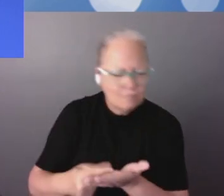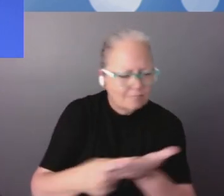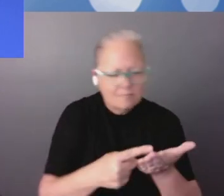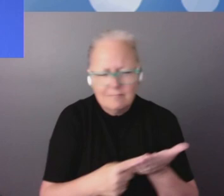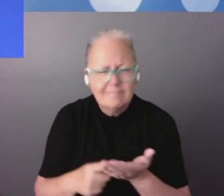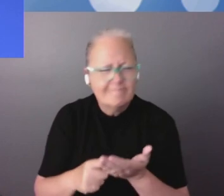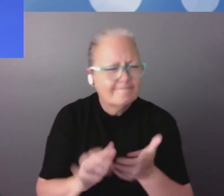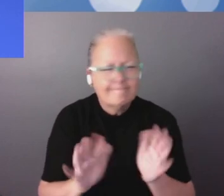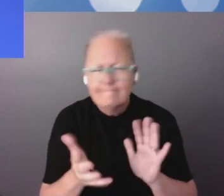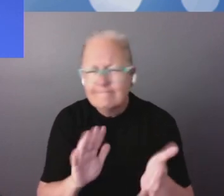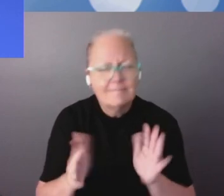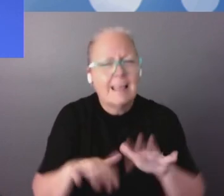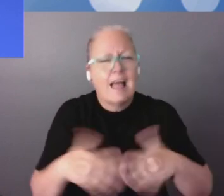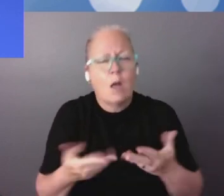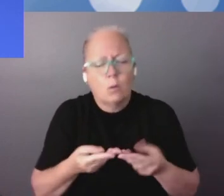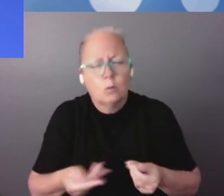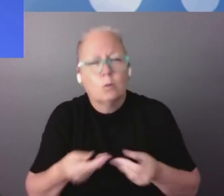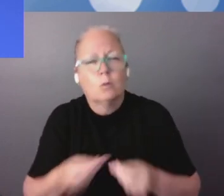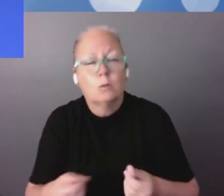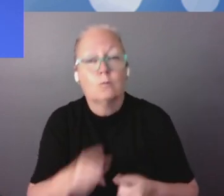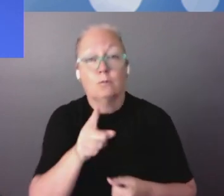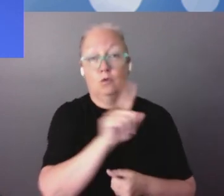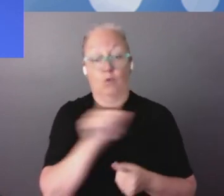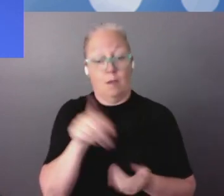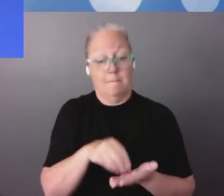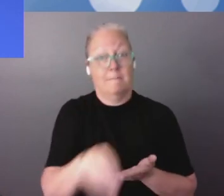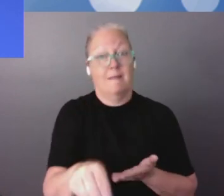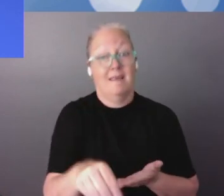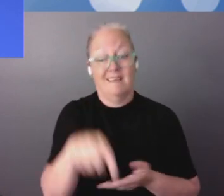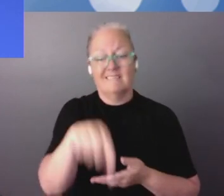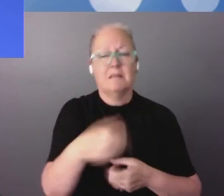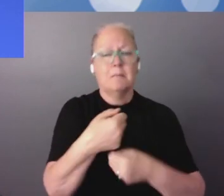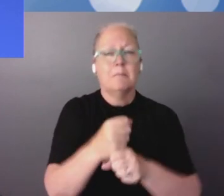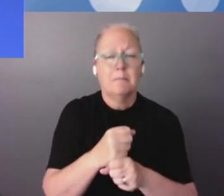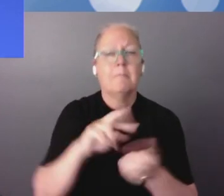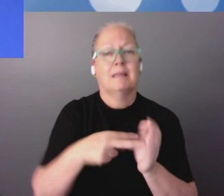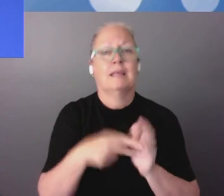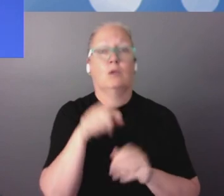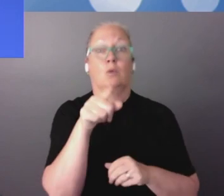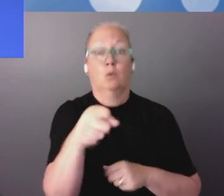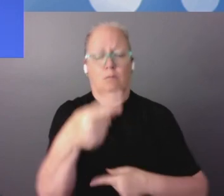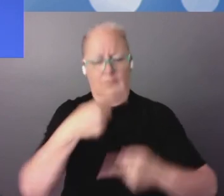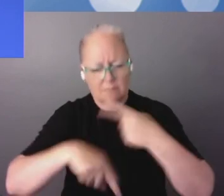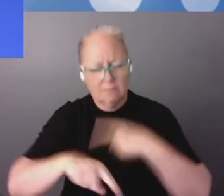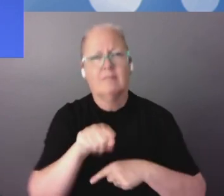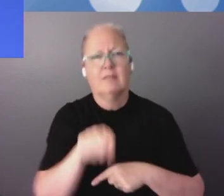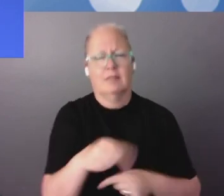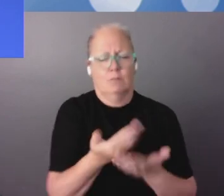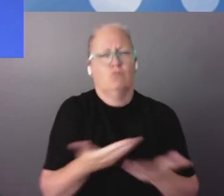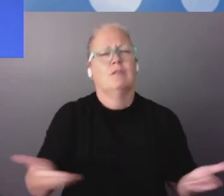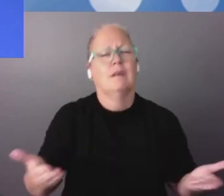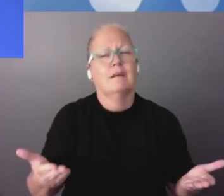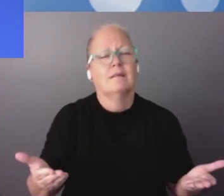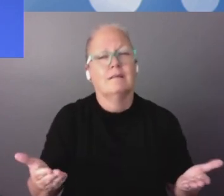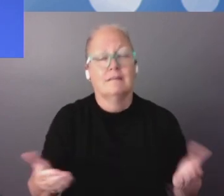你不付钱购买产品的话，那你就会成为产品。那么这个话就是说，我们每一个人在